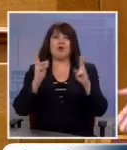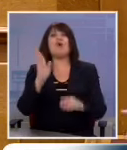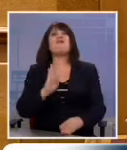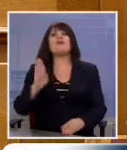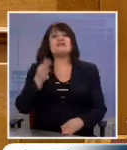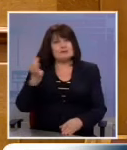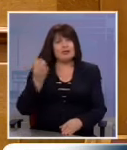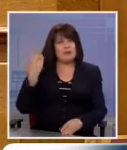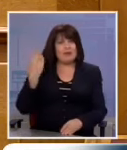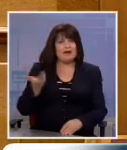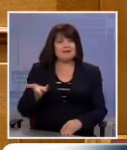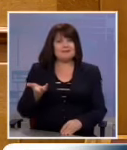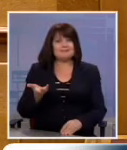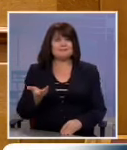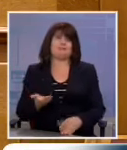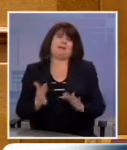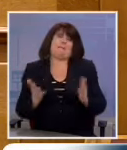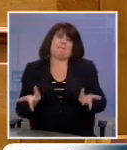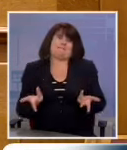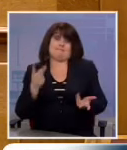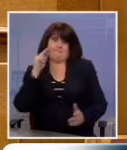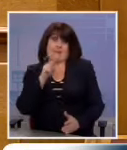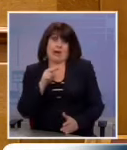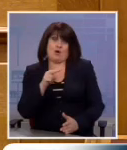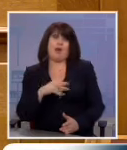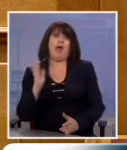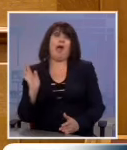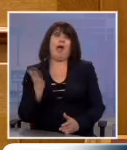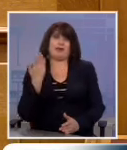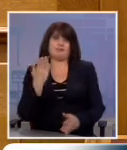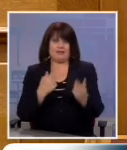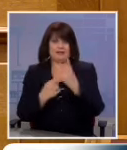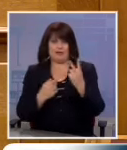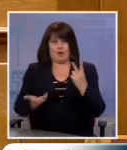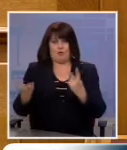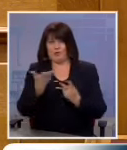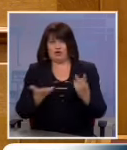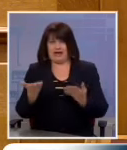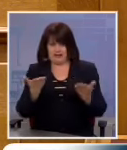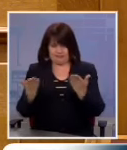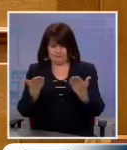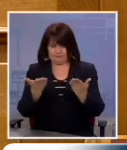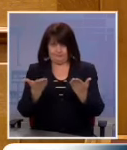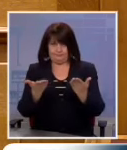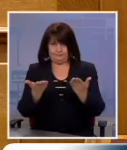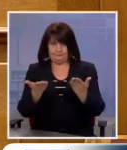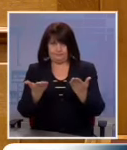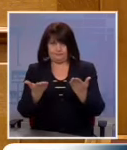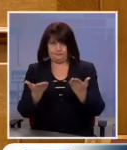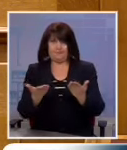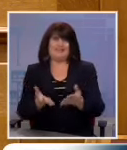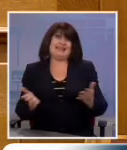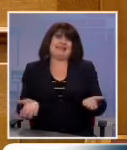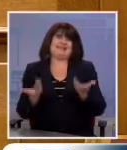λέγε. Γιατί προφανώς, άμα βάλετε τις δύο προτάσεις δίπλα-δίπλα, τώρα σιγά τα